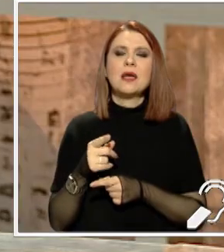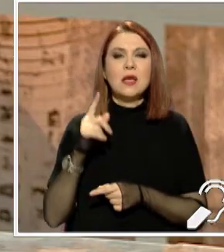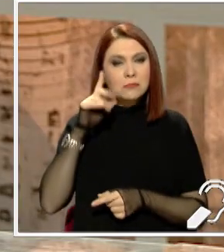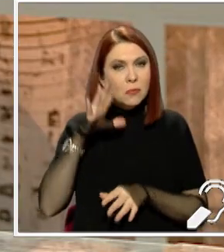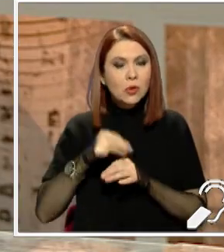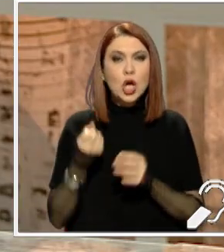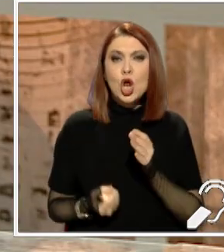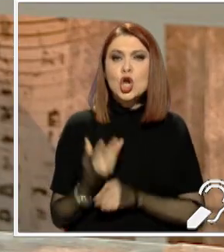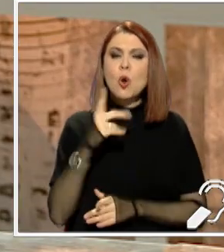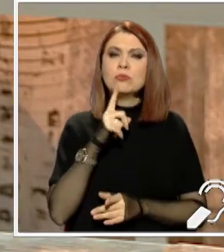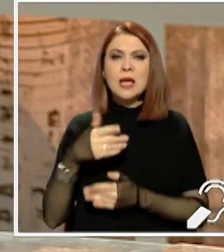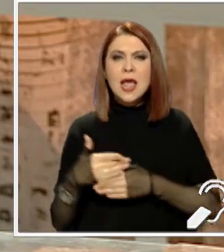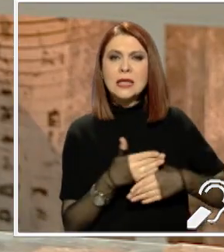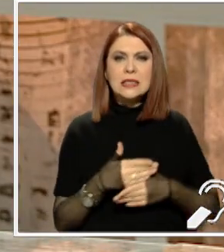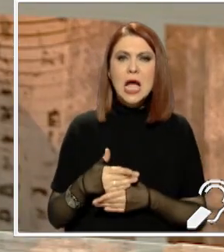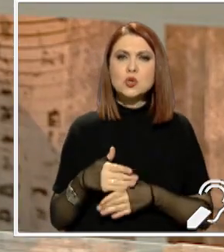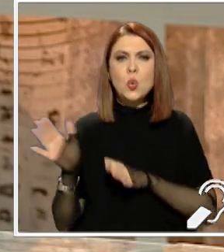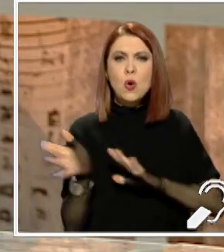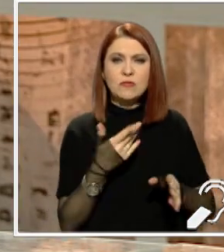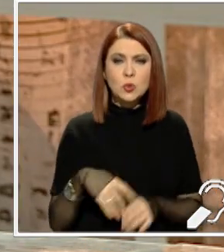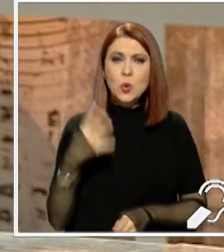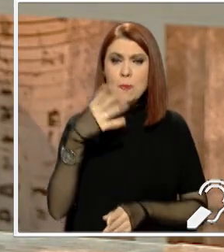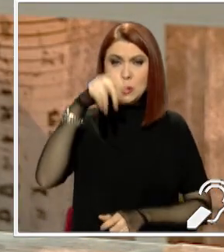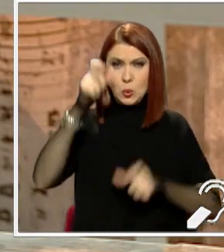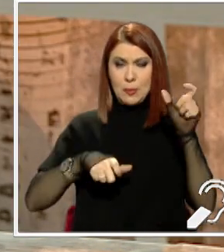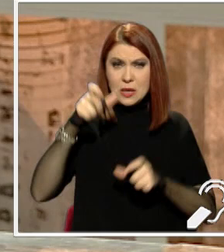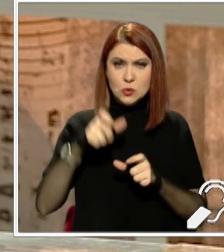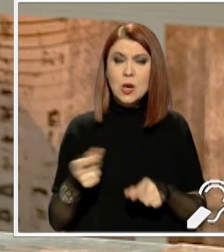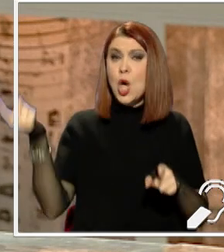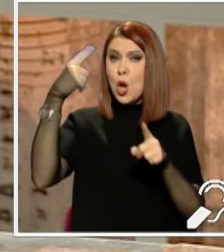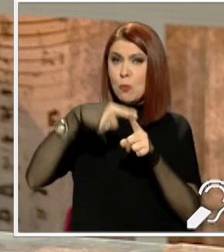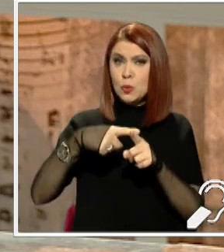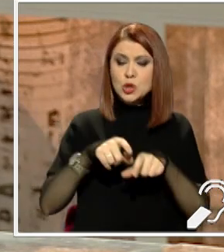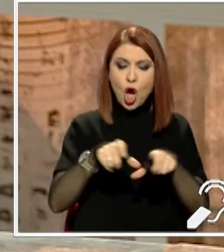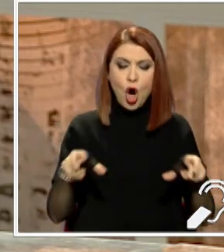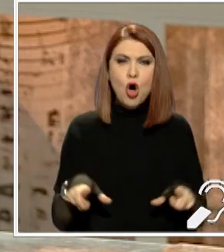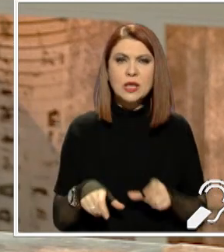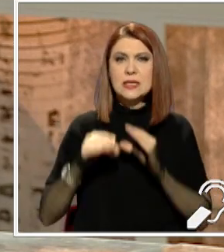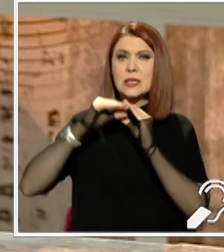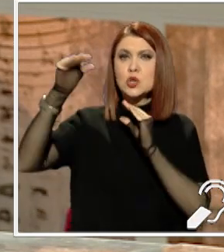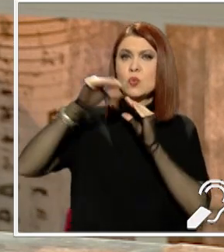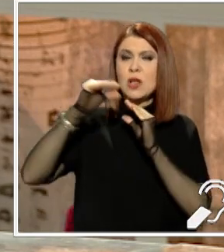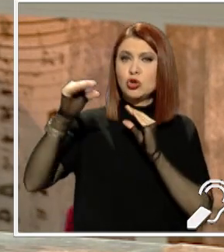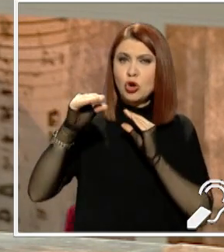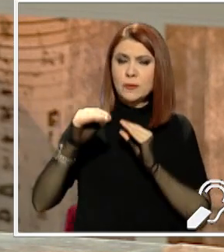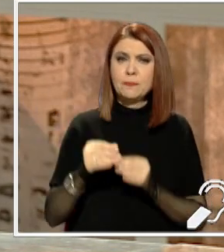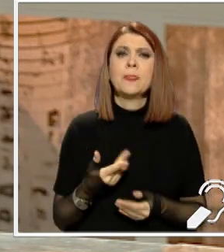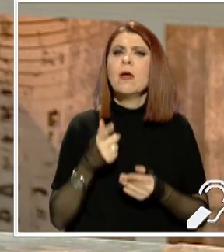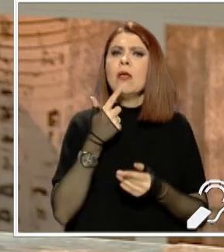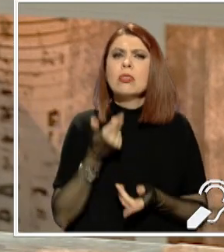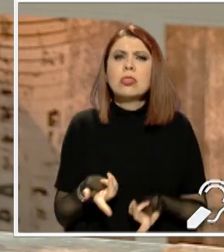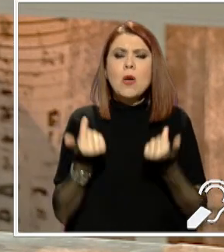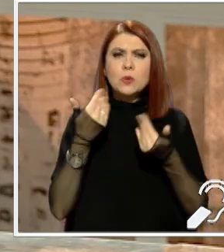concept inedit. Sunt 4 soliști, trompetă, pian, contrabas și baterie, plus orchestră de suflători. De unde a